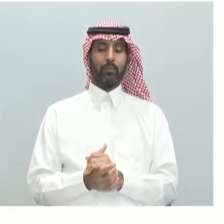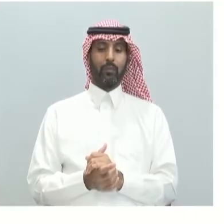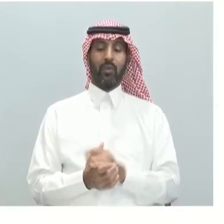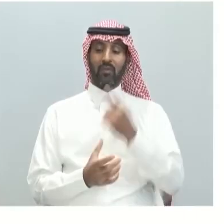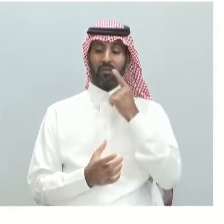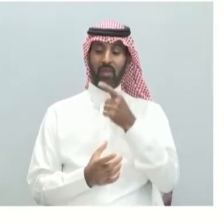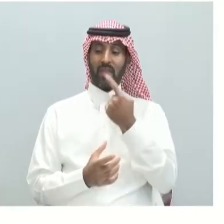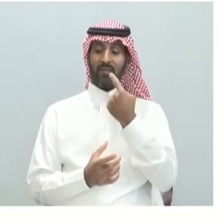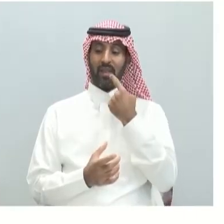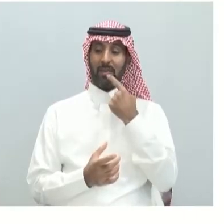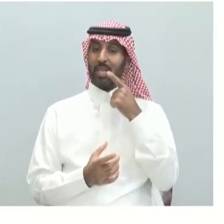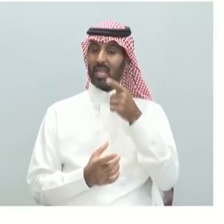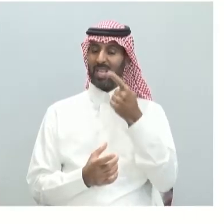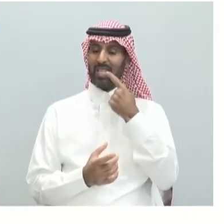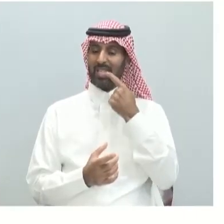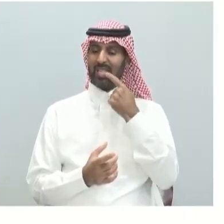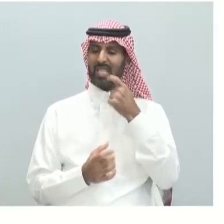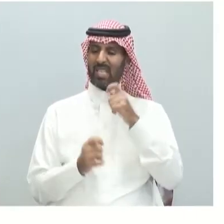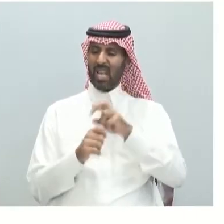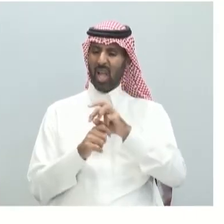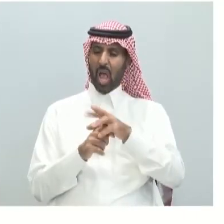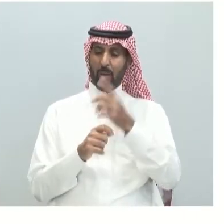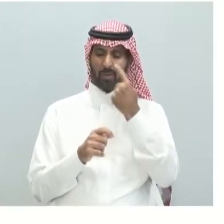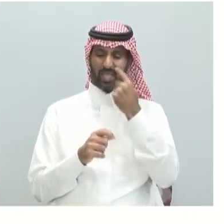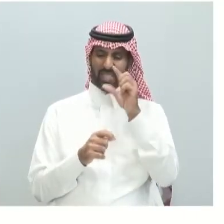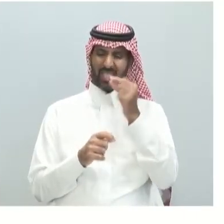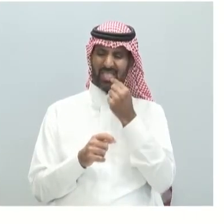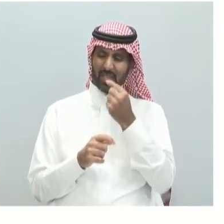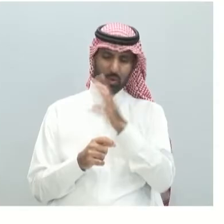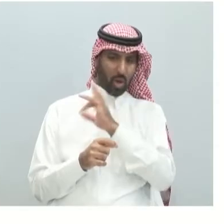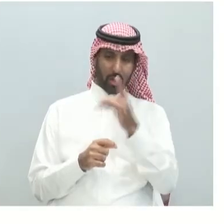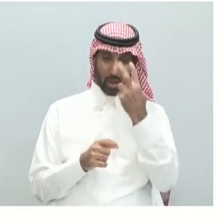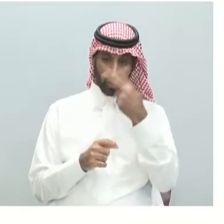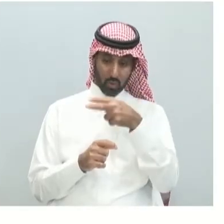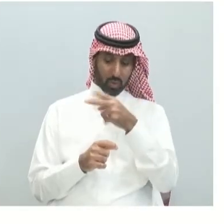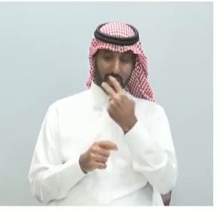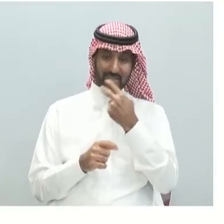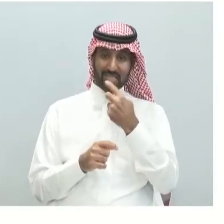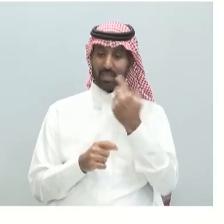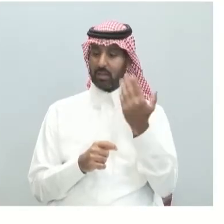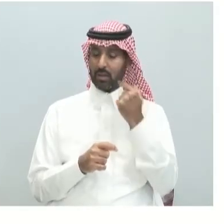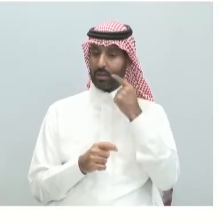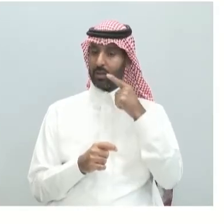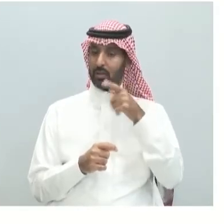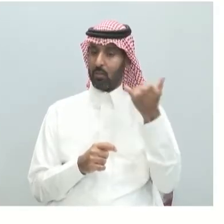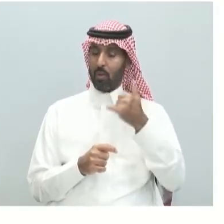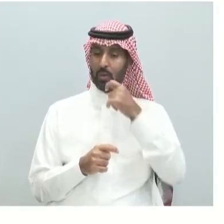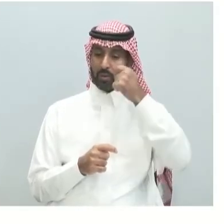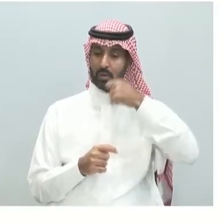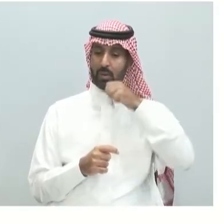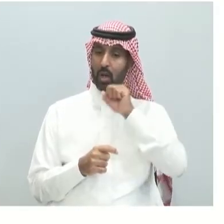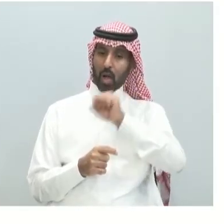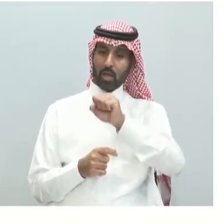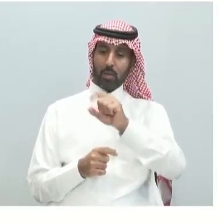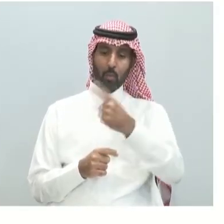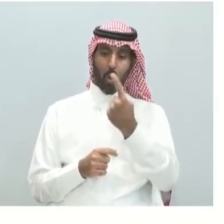فمك جراثيم ولكنك لا تراه لذلك فان استخدام فرشاه الاسنان